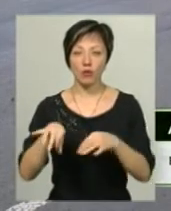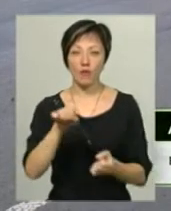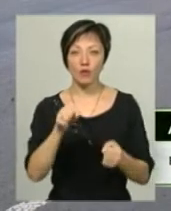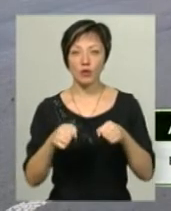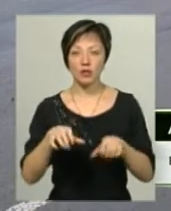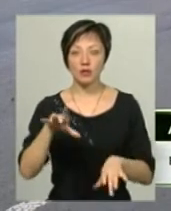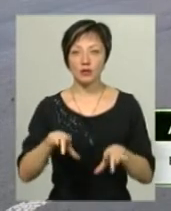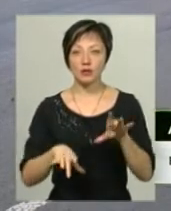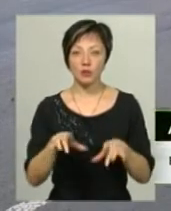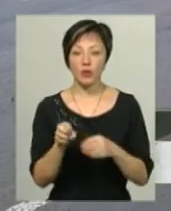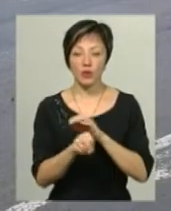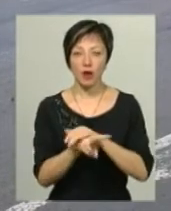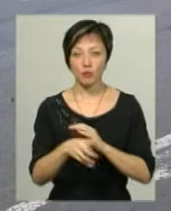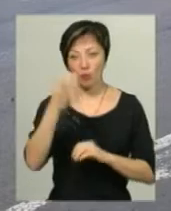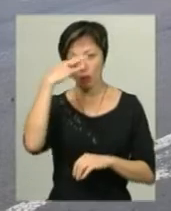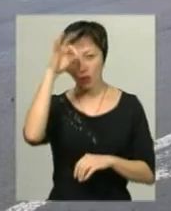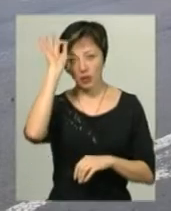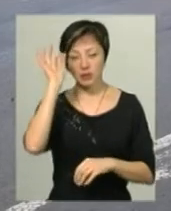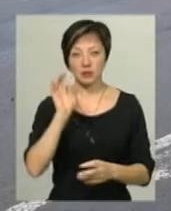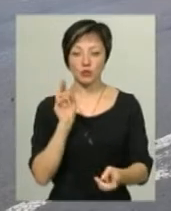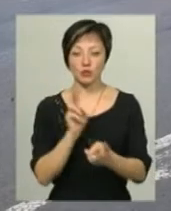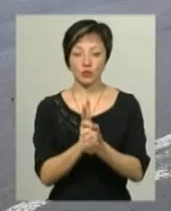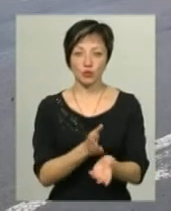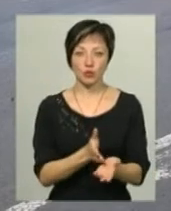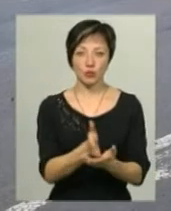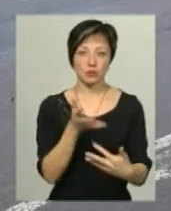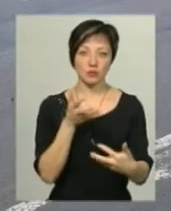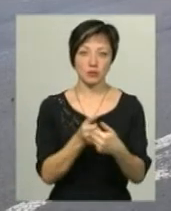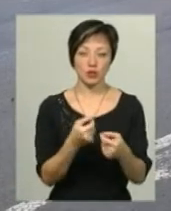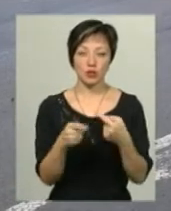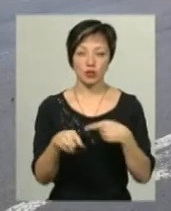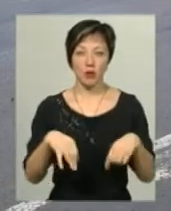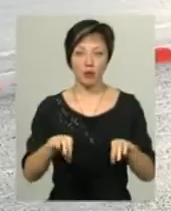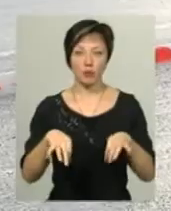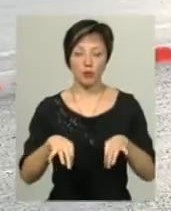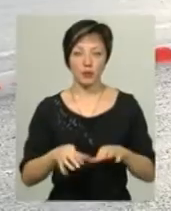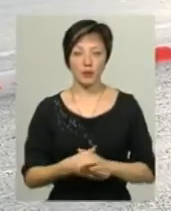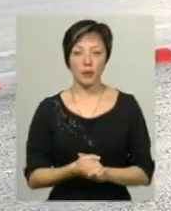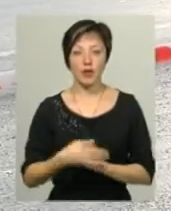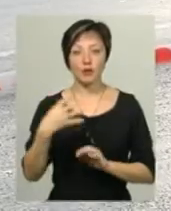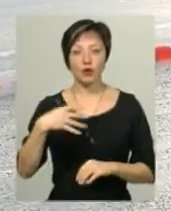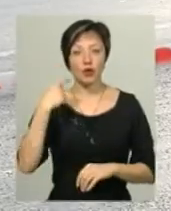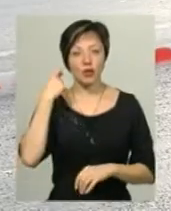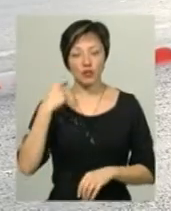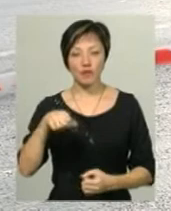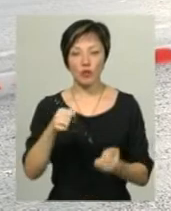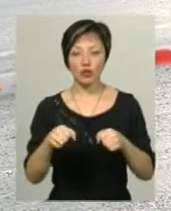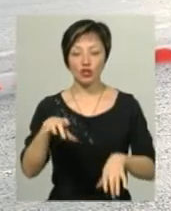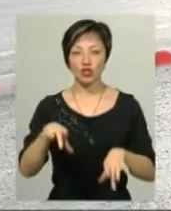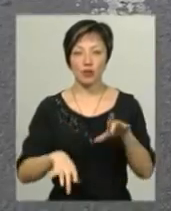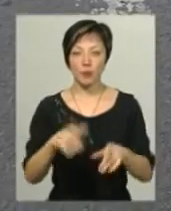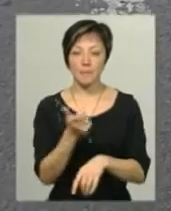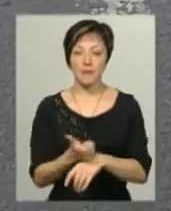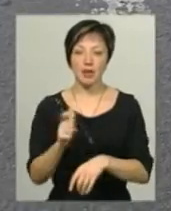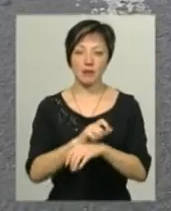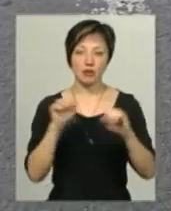рейндж-ровера, втікаючи від патрульної поліції, виїхав на зустрічну смугу та зіткнувся з іншим автомобілем. 40-річний водій джипу перевищив допустиму